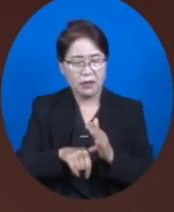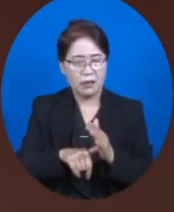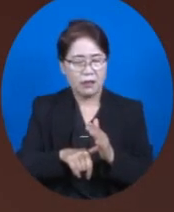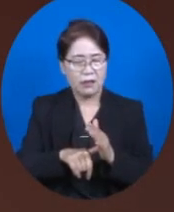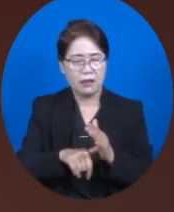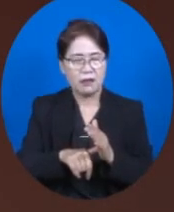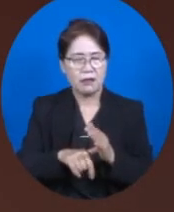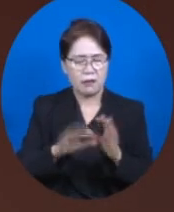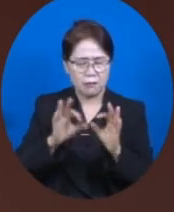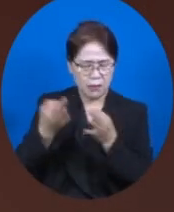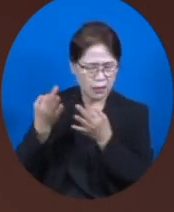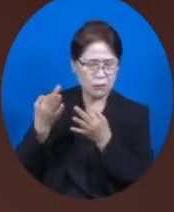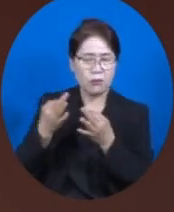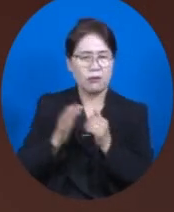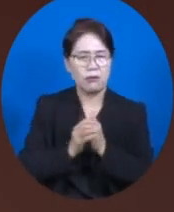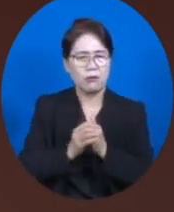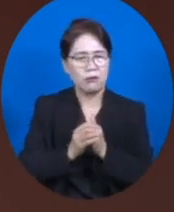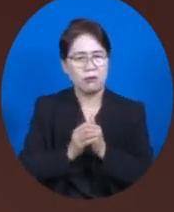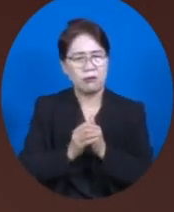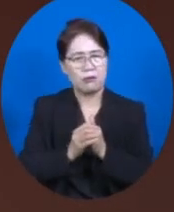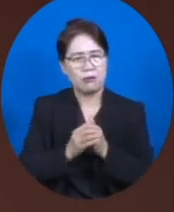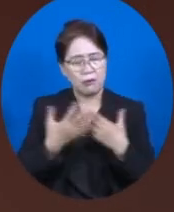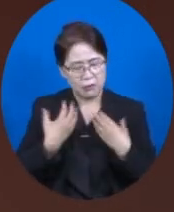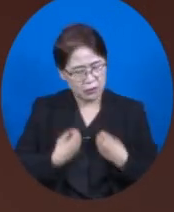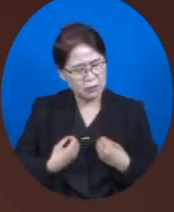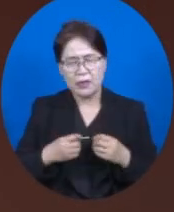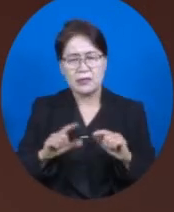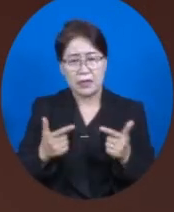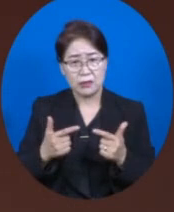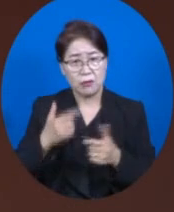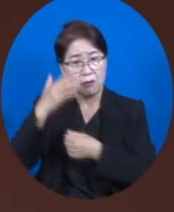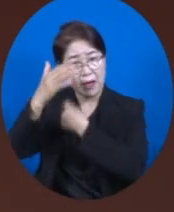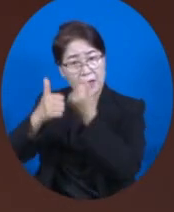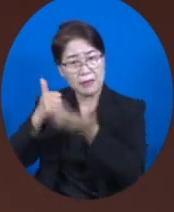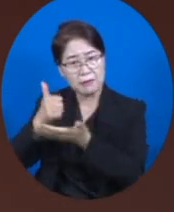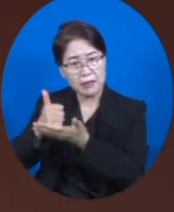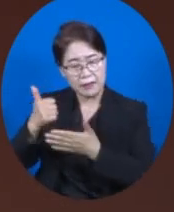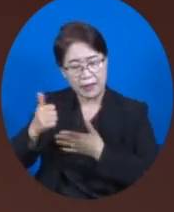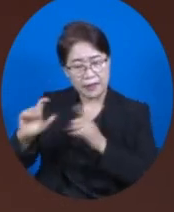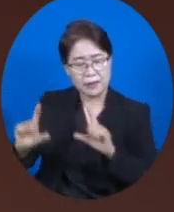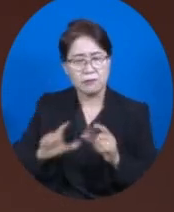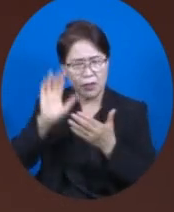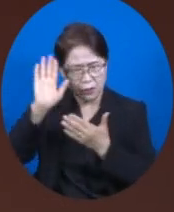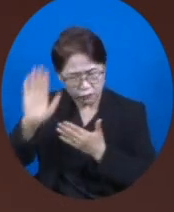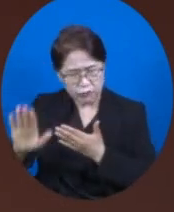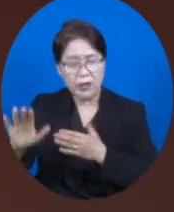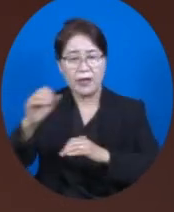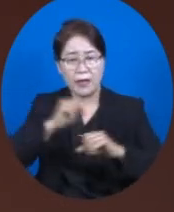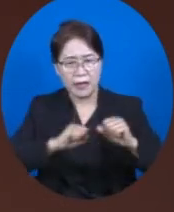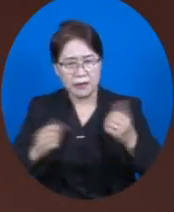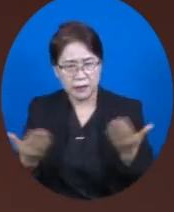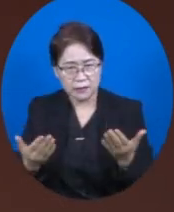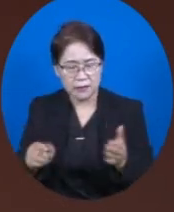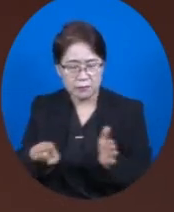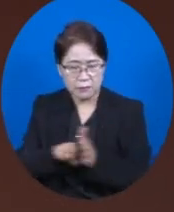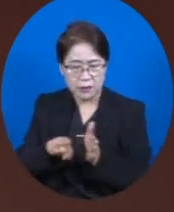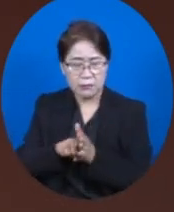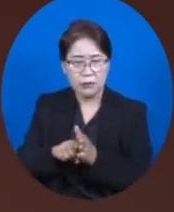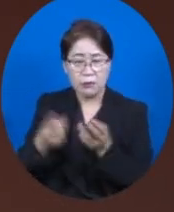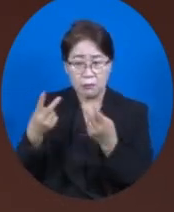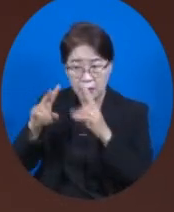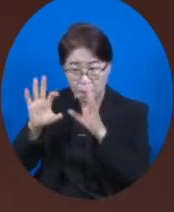절망하는 것이 아니라 비교하는 것이 아니라 하나님께서 내 인생의 이후에 행하실 일들을 믿음의 눈으로